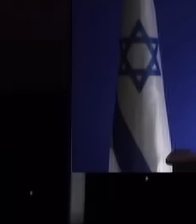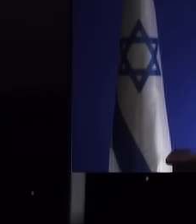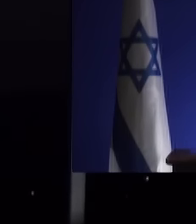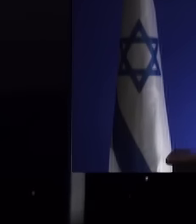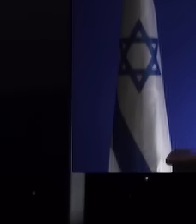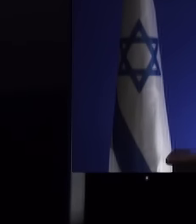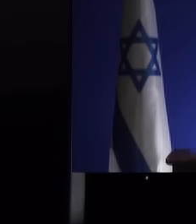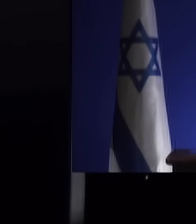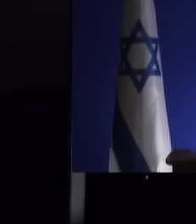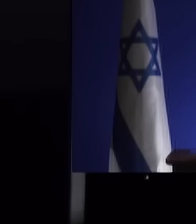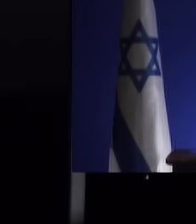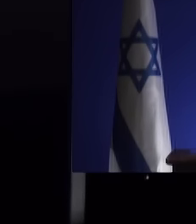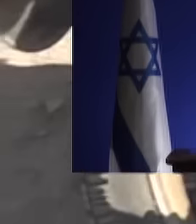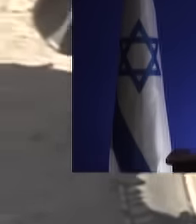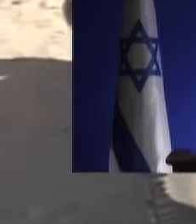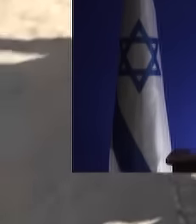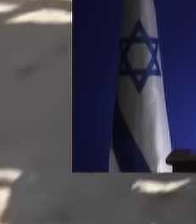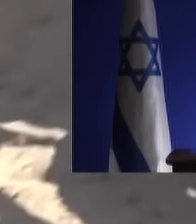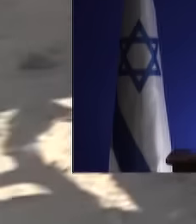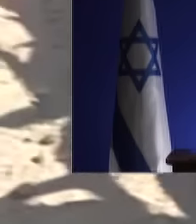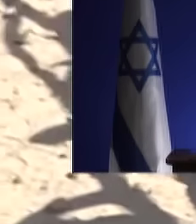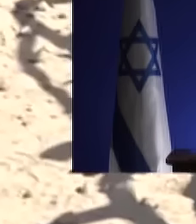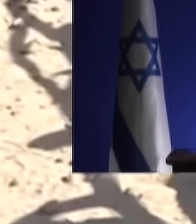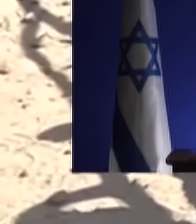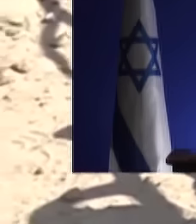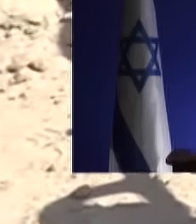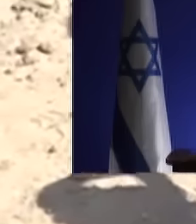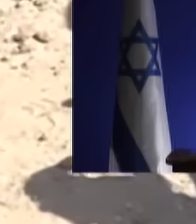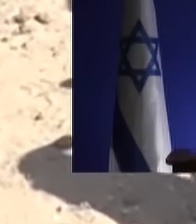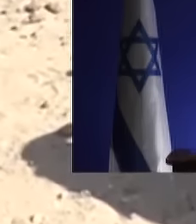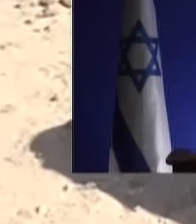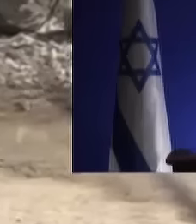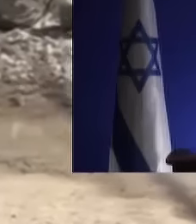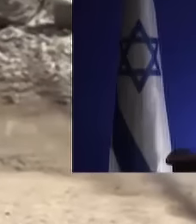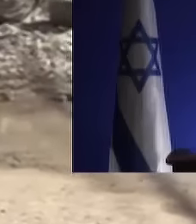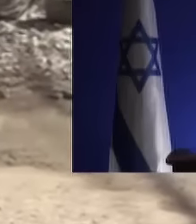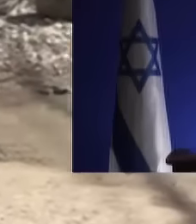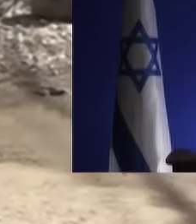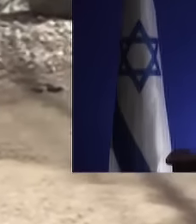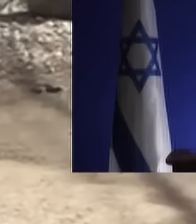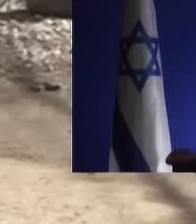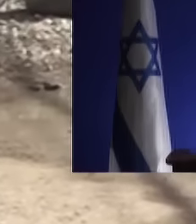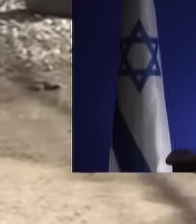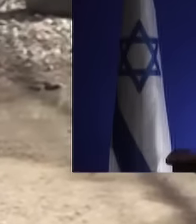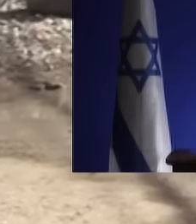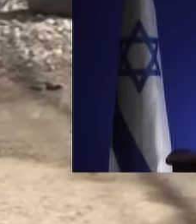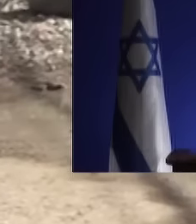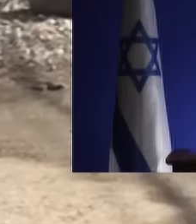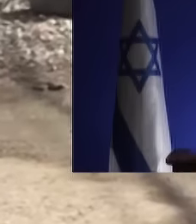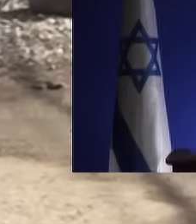מאבטחים את הבסיס, את הטירונים הכנסנו למיגונית. בכיסופים. תתי, השתי חיילים שלנו שהיו בשינגימל, שמשימתם הייתה להגן על